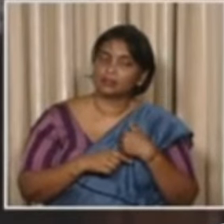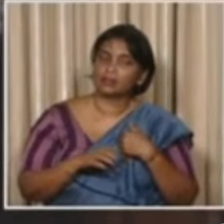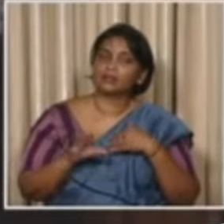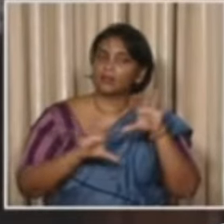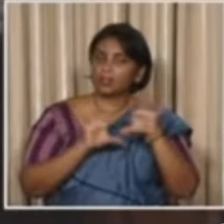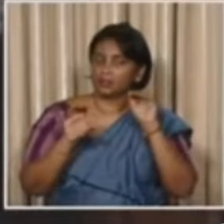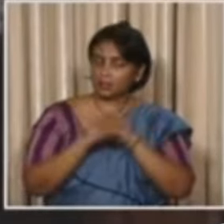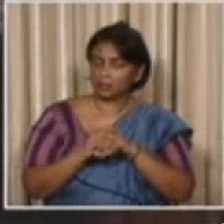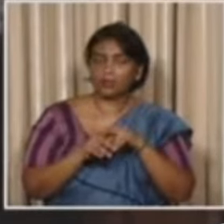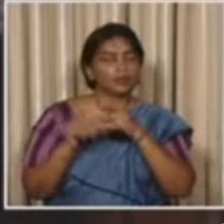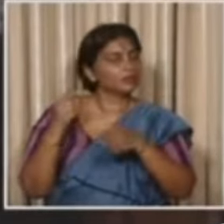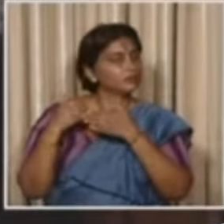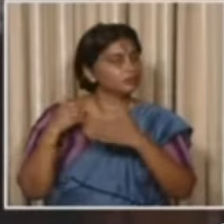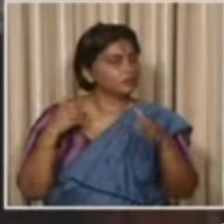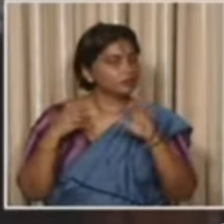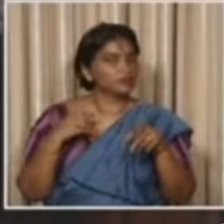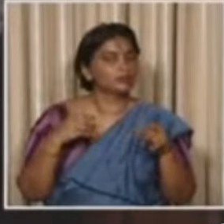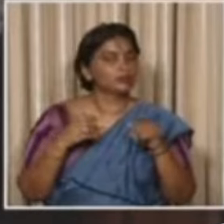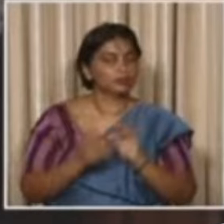තේරීපත් වුණා. එදා සිට